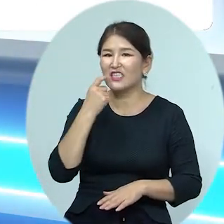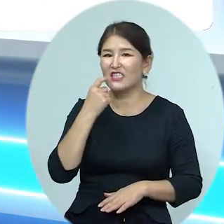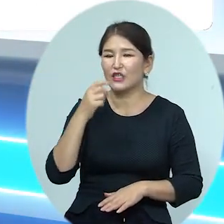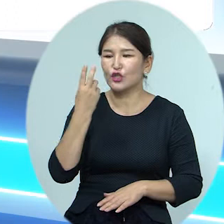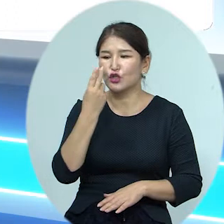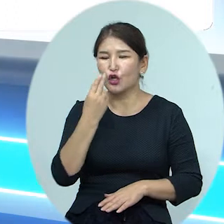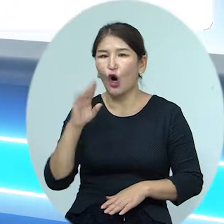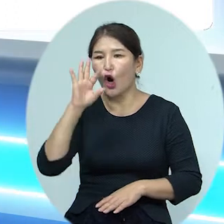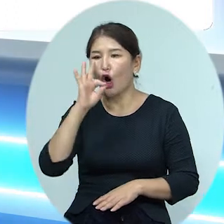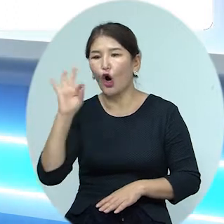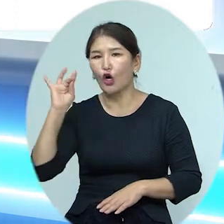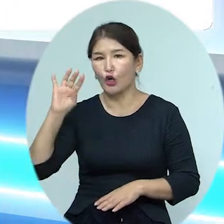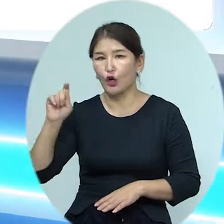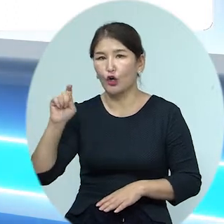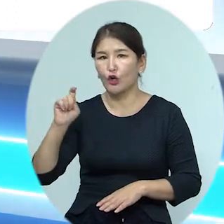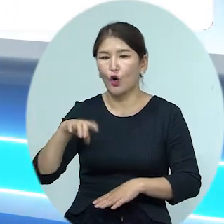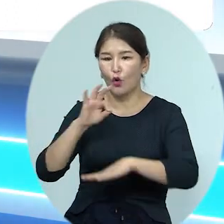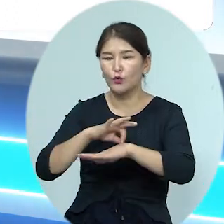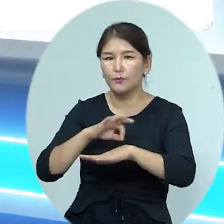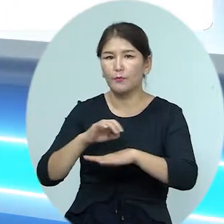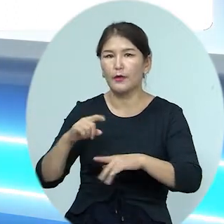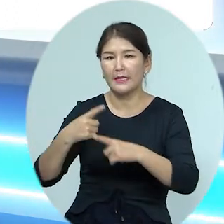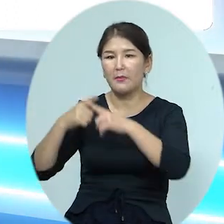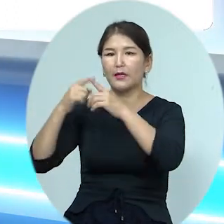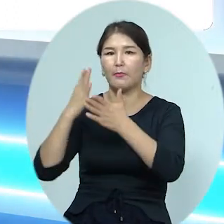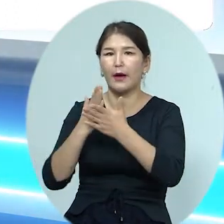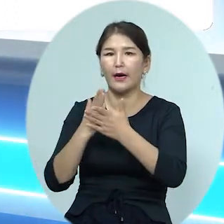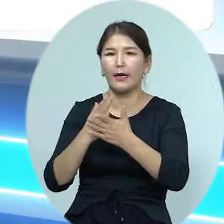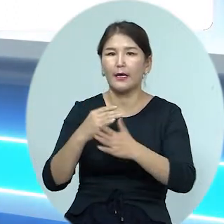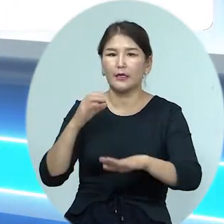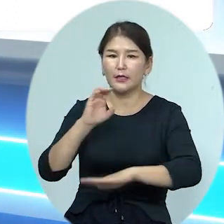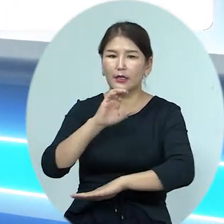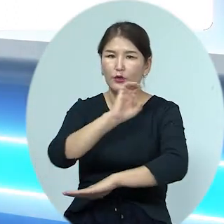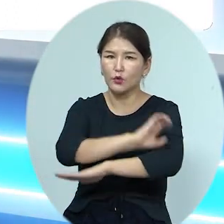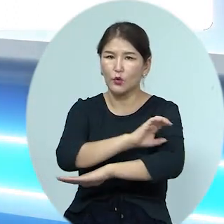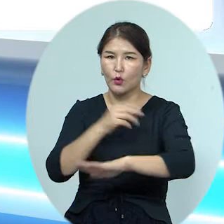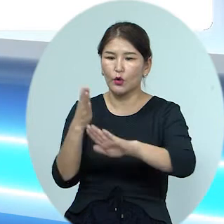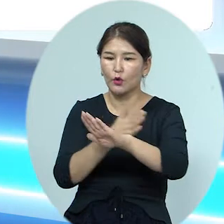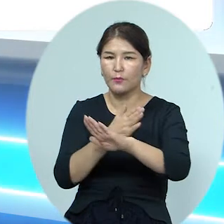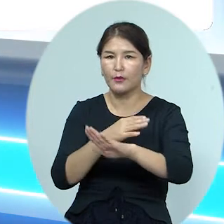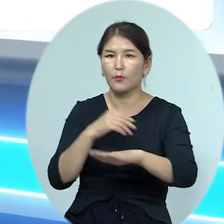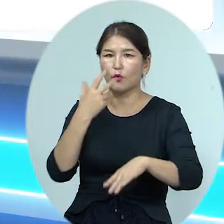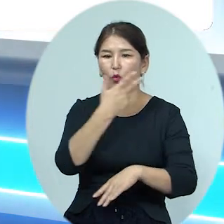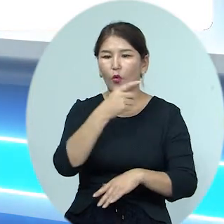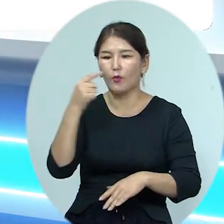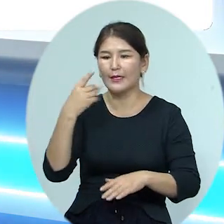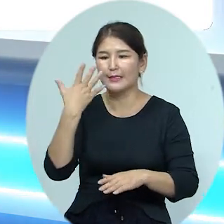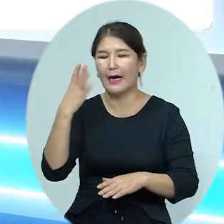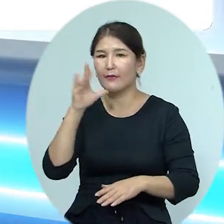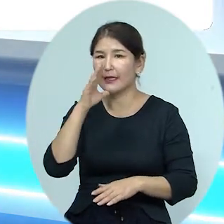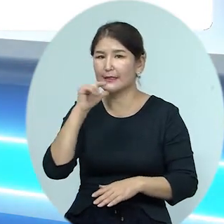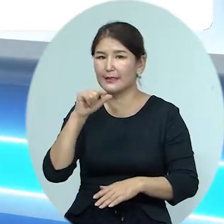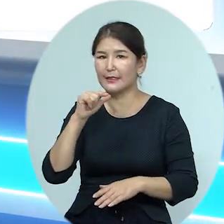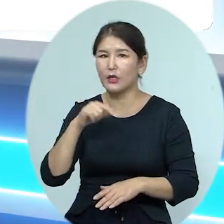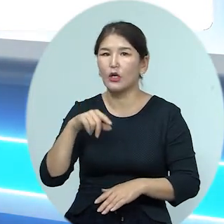Тийм учраас хүүхдийг сургуулийн өмнөх наснд нь буюу 3-аас 5 настайд нь шүд цоорох өвчнөөс